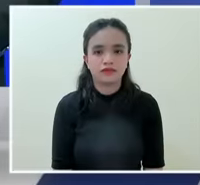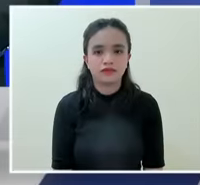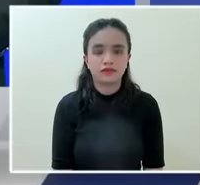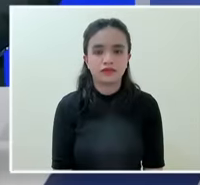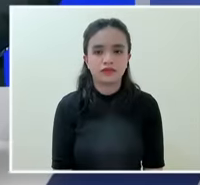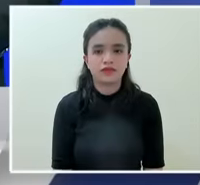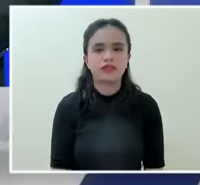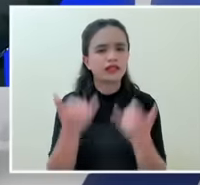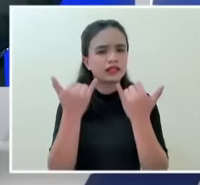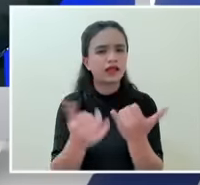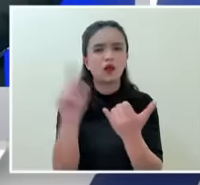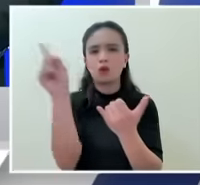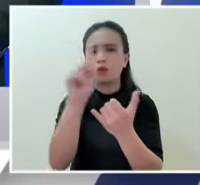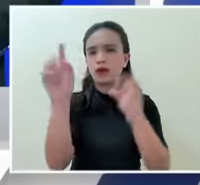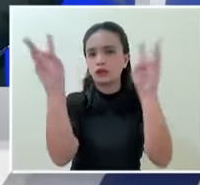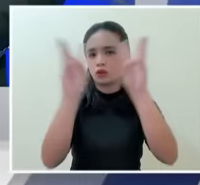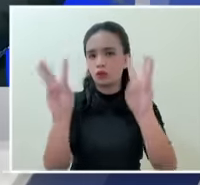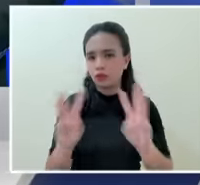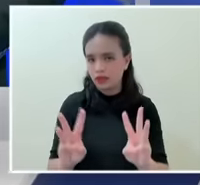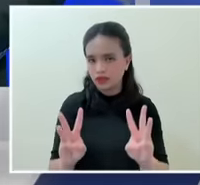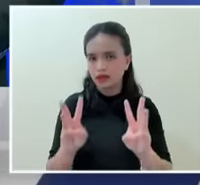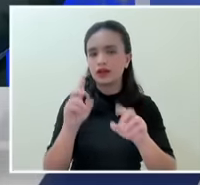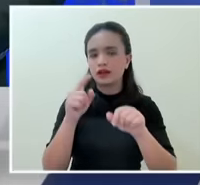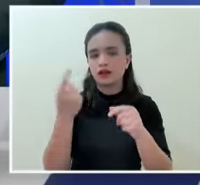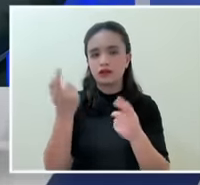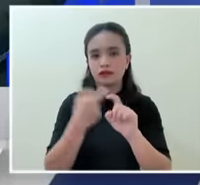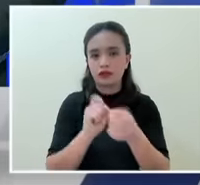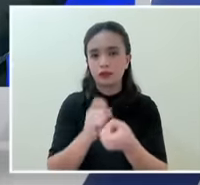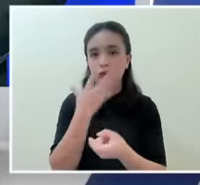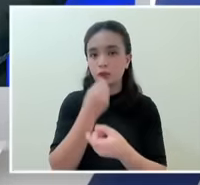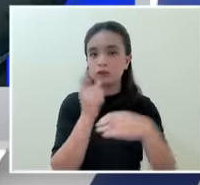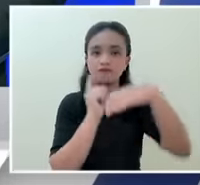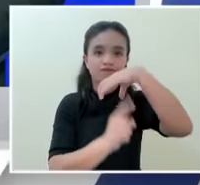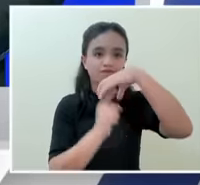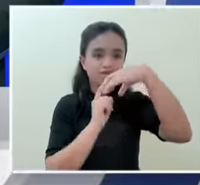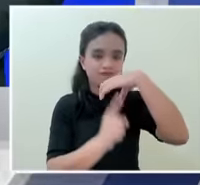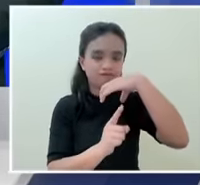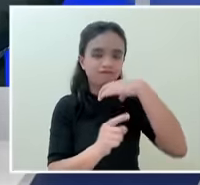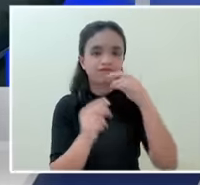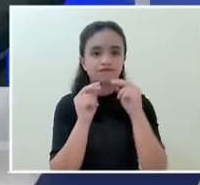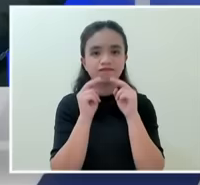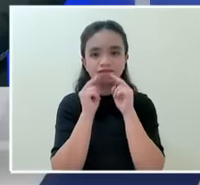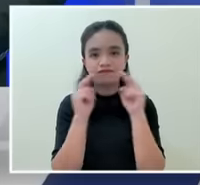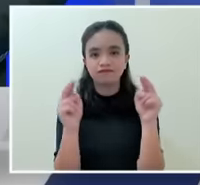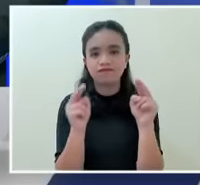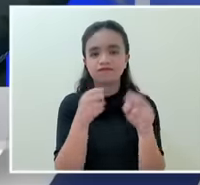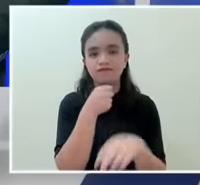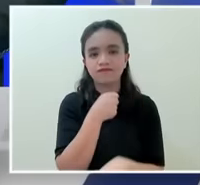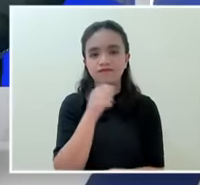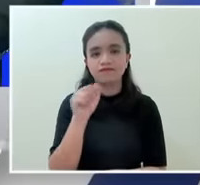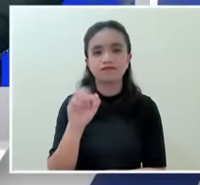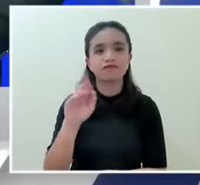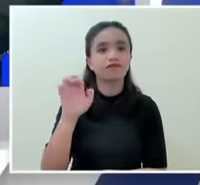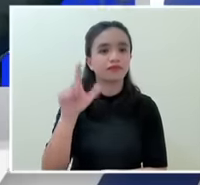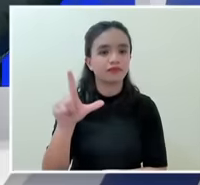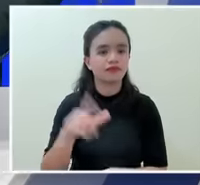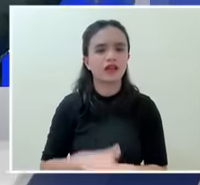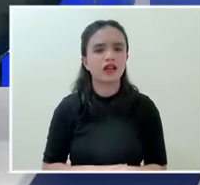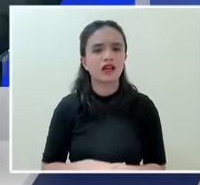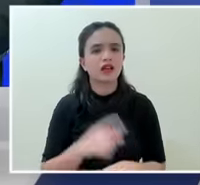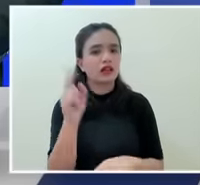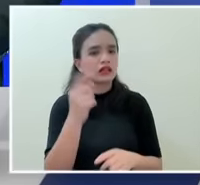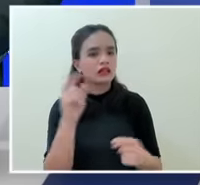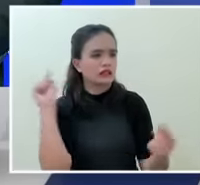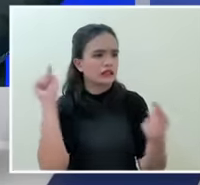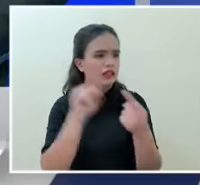Alamin natin ang magiging lagay ng panahon mula kay ABS-CBN resident meteorologist Ariel Rojas. Ariel, hanggang kailan